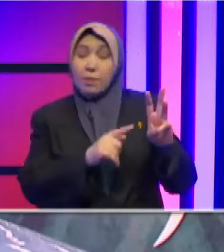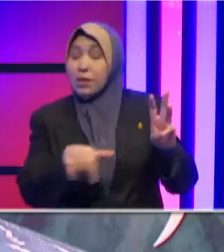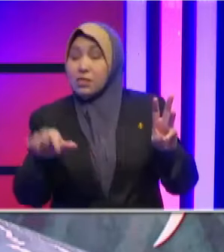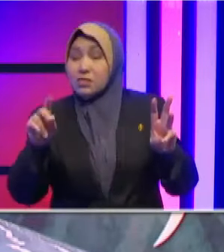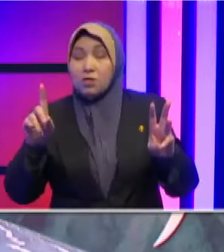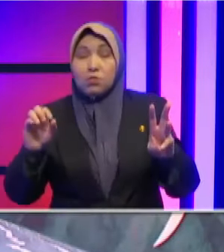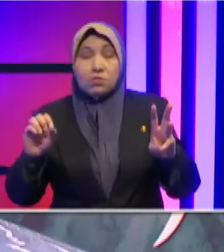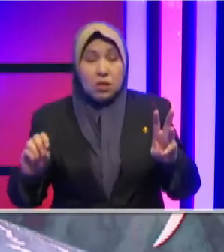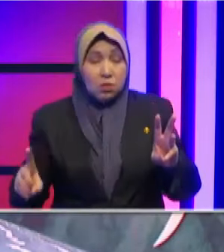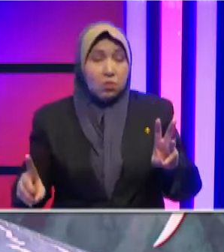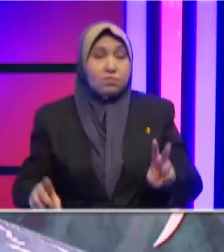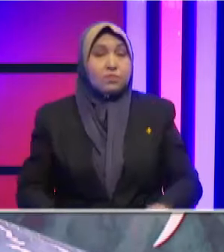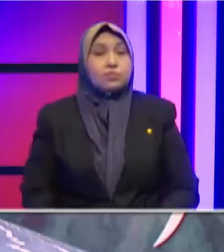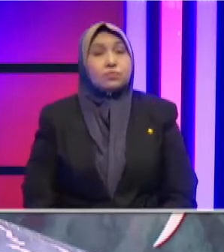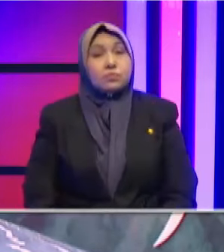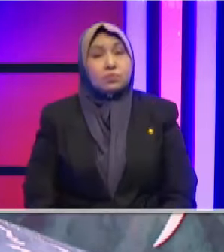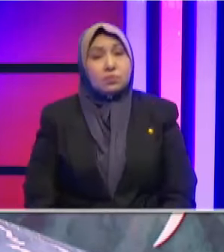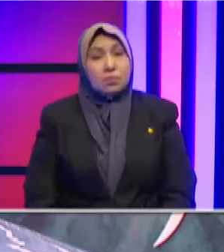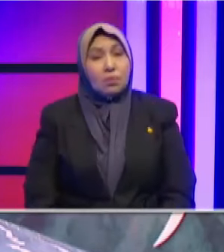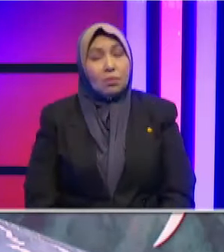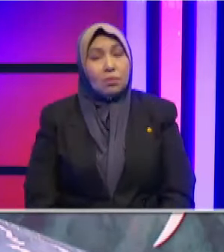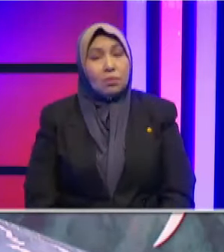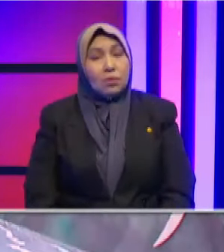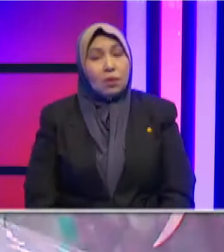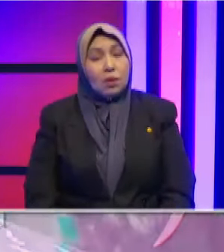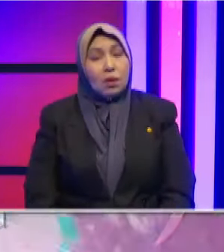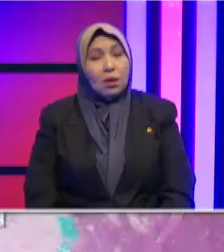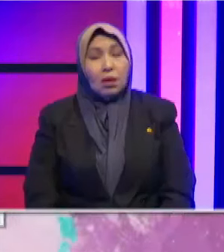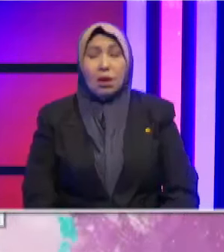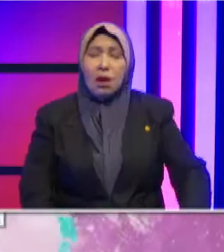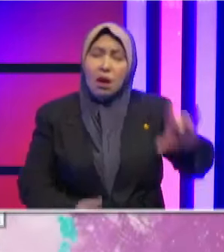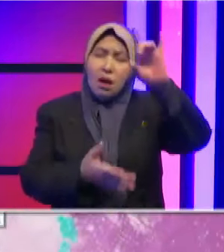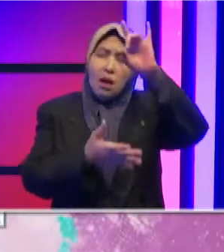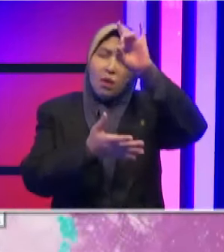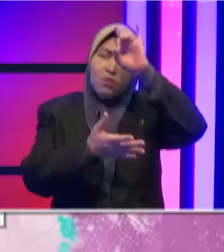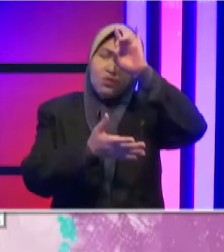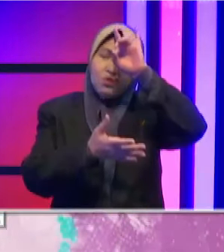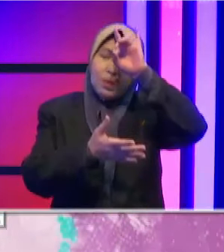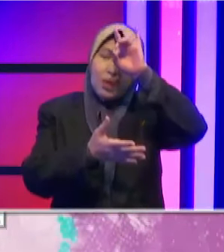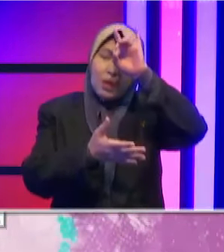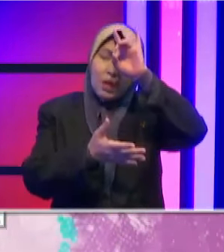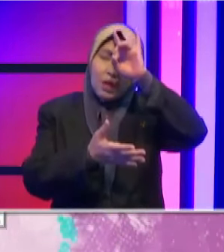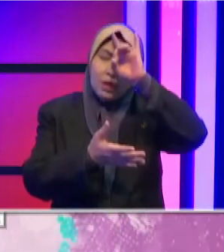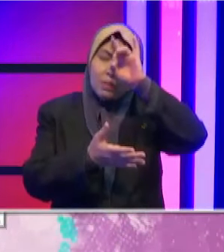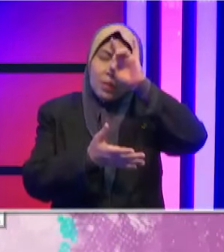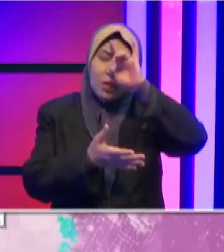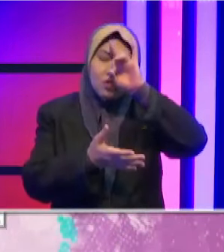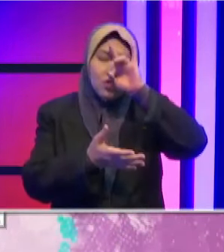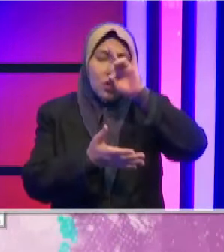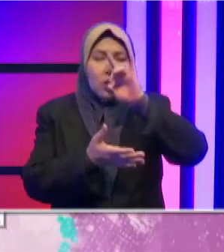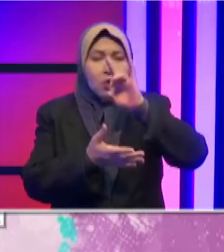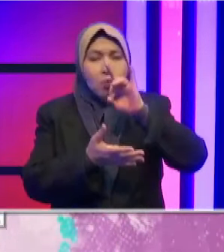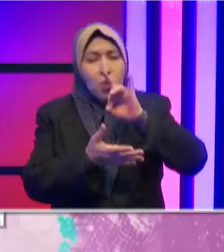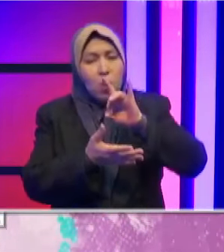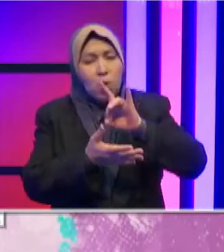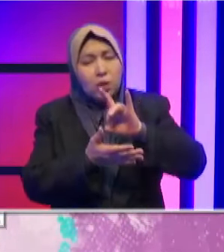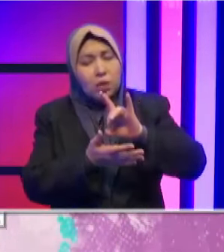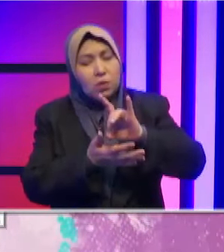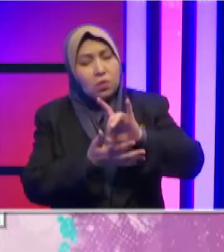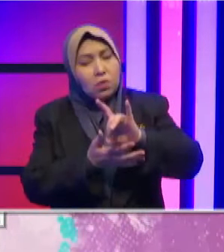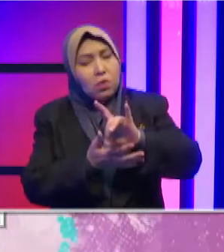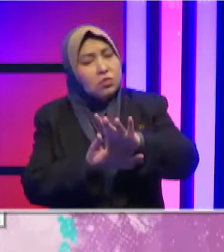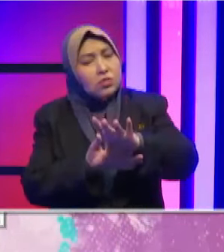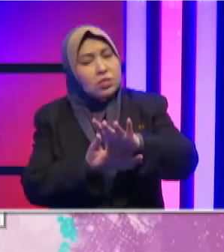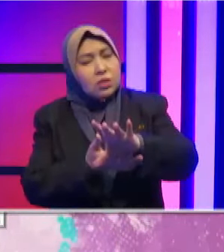job I like you do Billahi minas syaiton nirojim